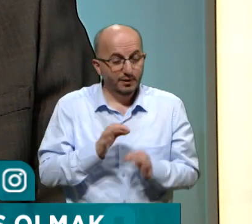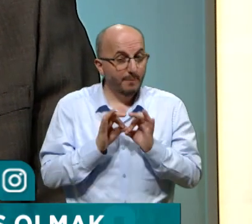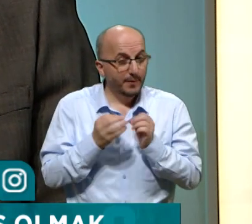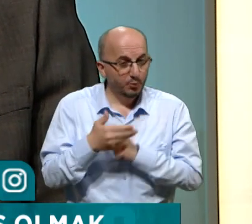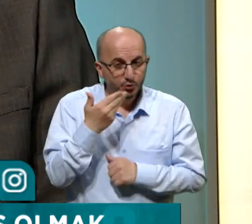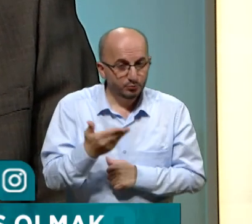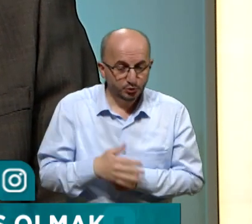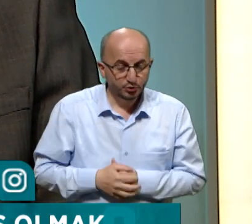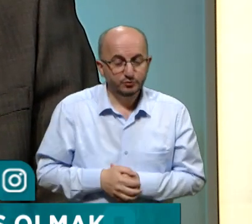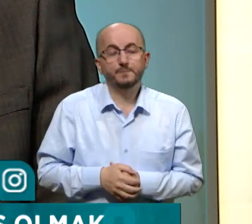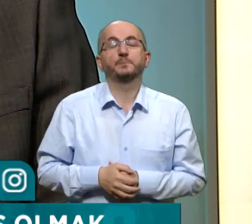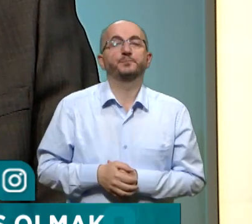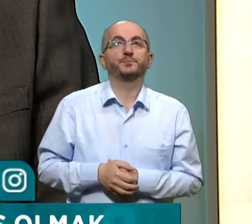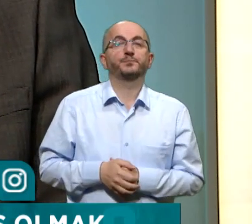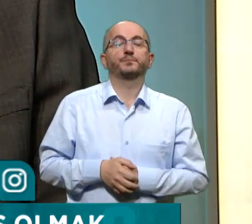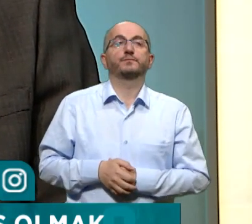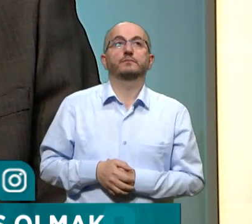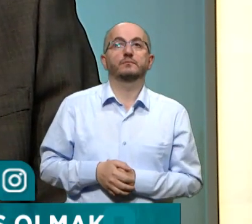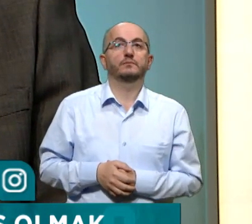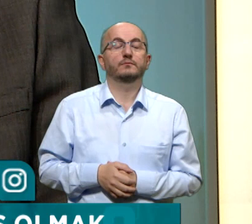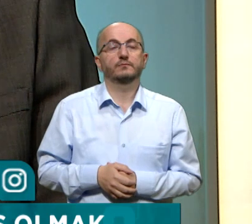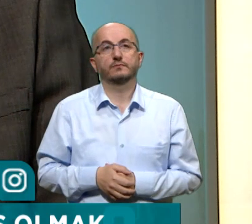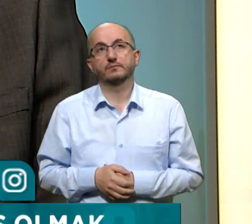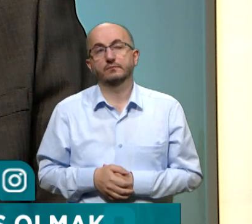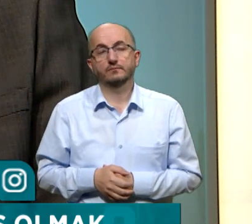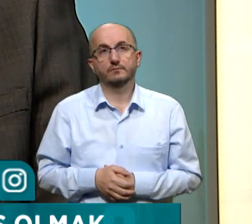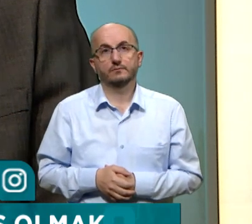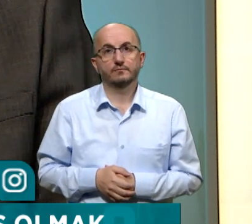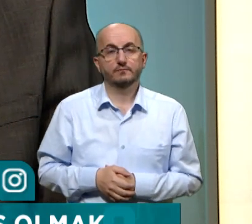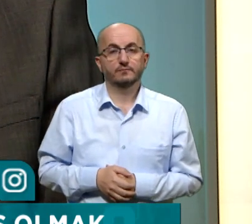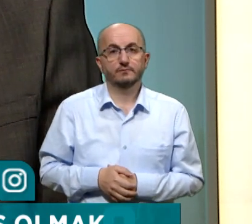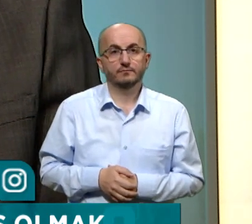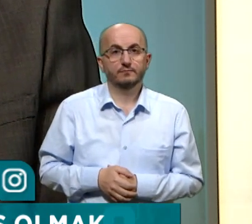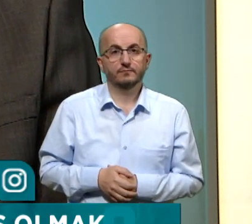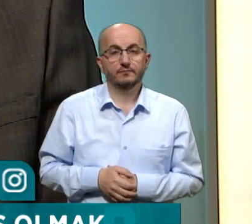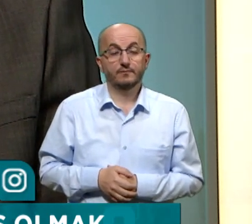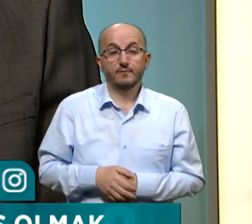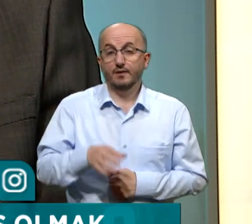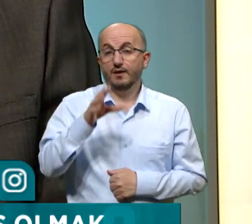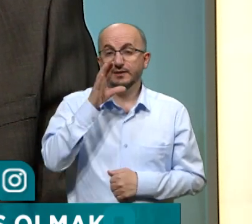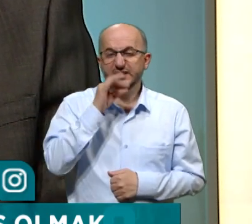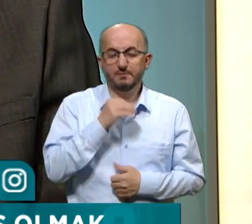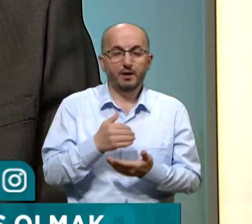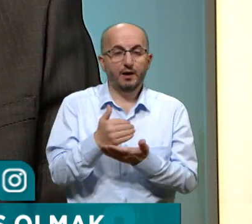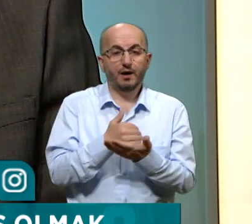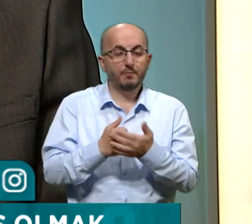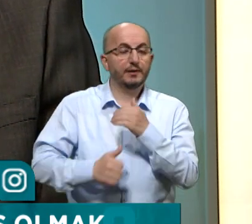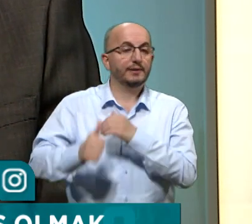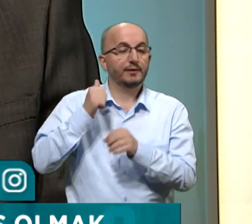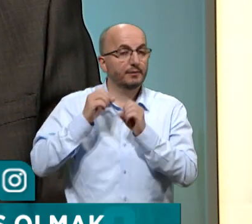buymuş man-bat tabi yaa Melih ulem Yusuf ağabey He neyse bu kimi ameli geri